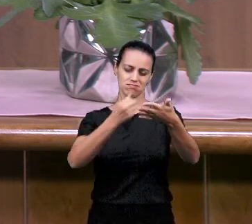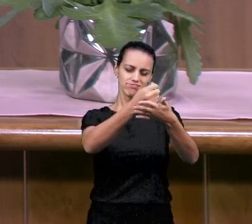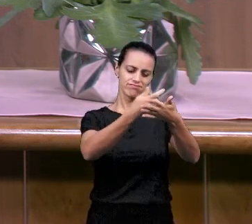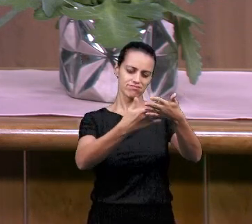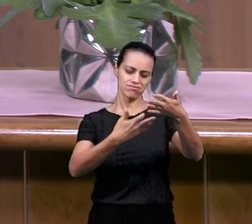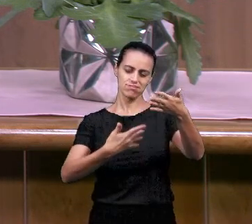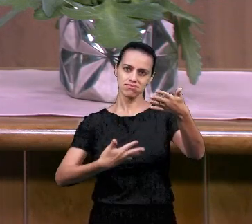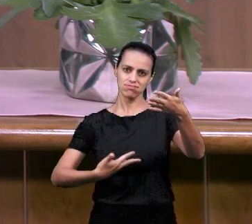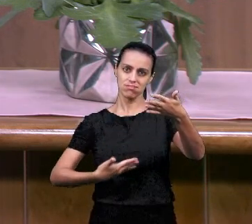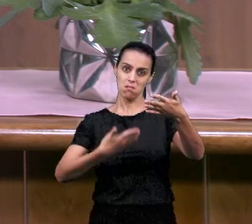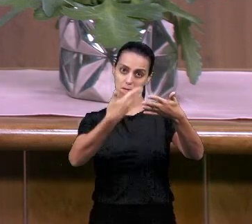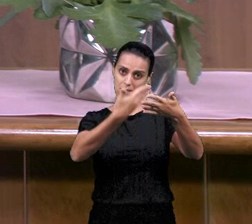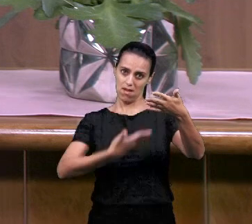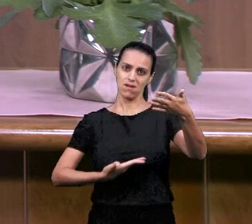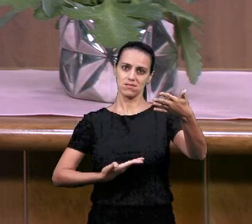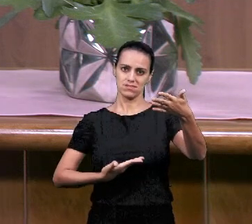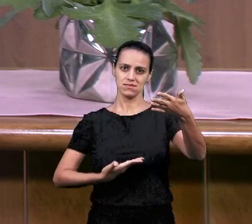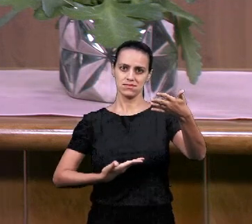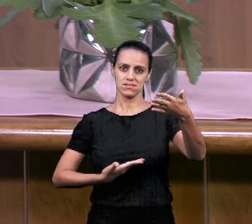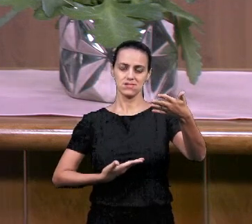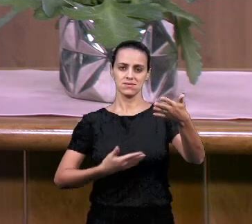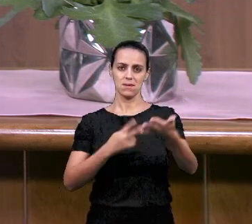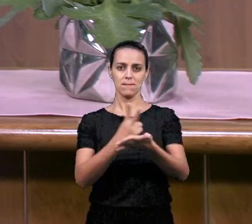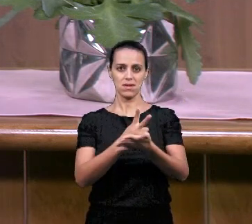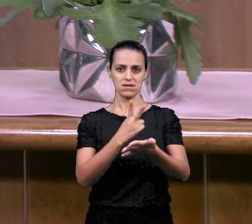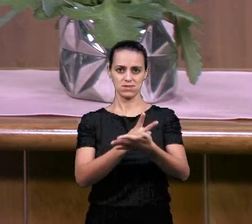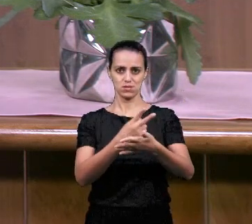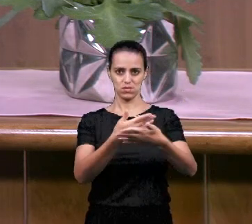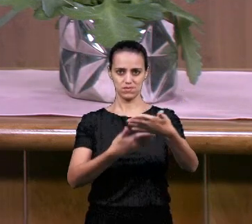questions dans le même formulaire.